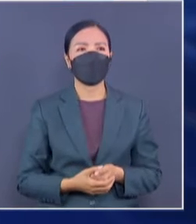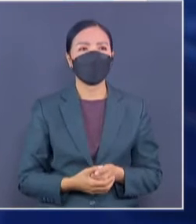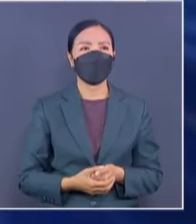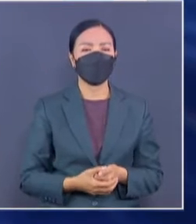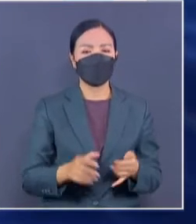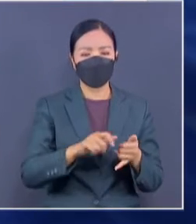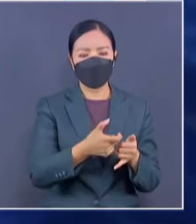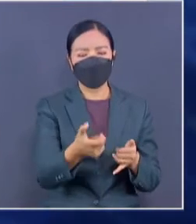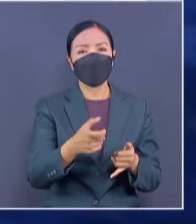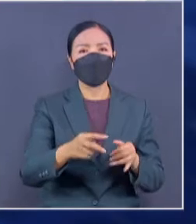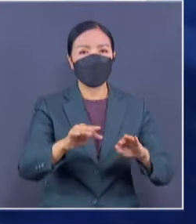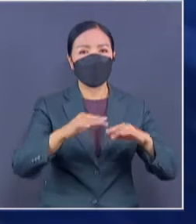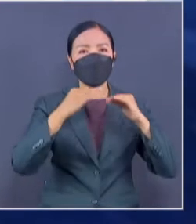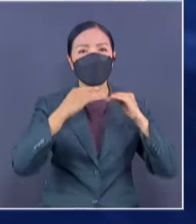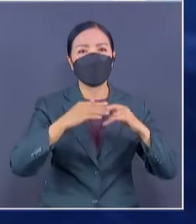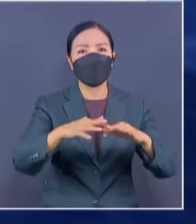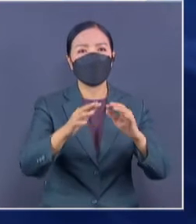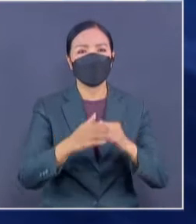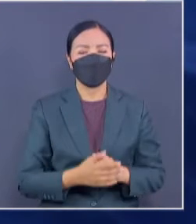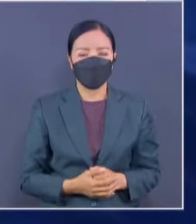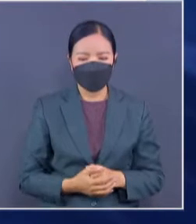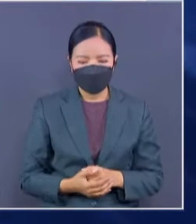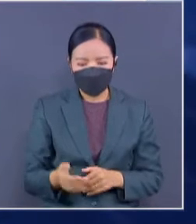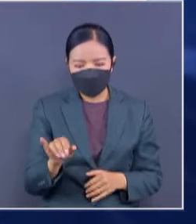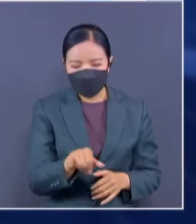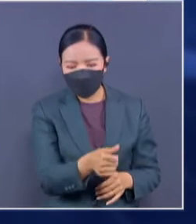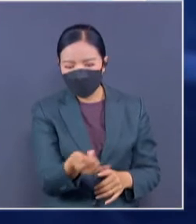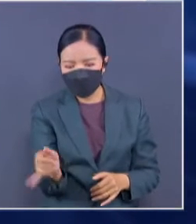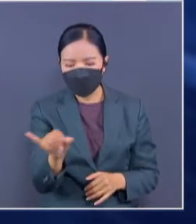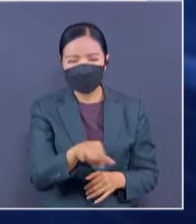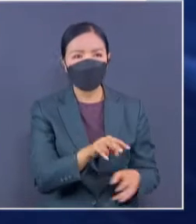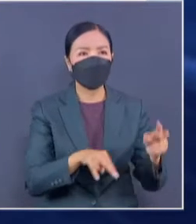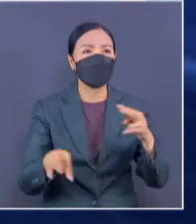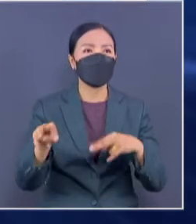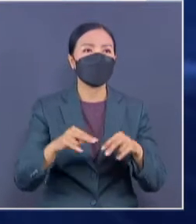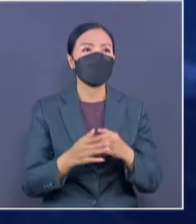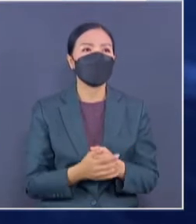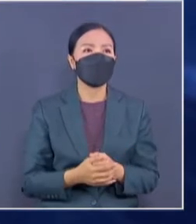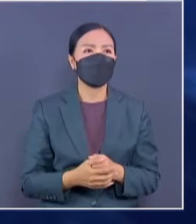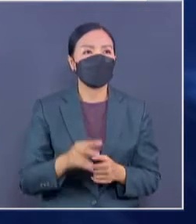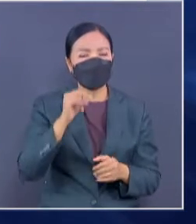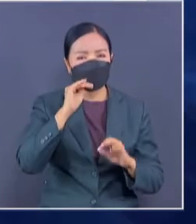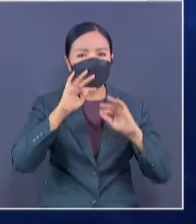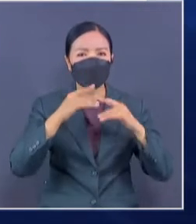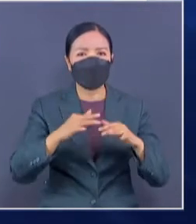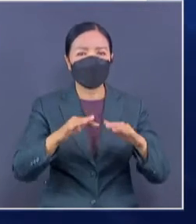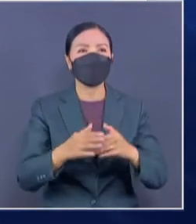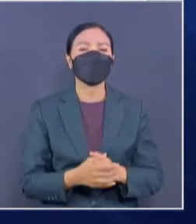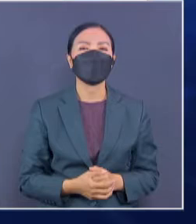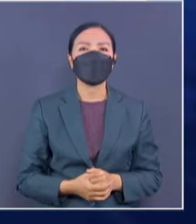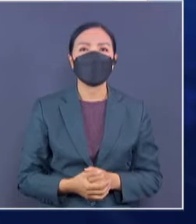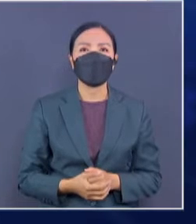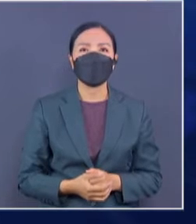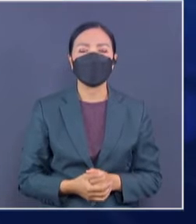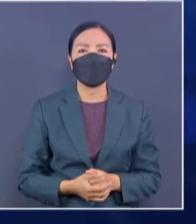ก็ล่วงหายไปเลย ครับ ทีนี้เขาบอกว่าก็ช่วยกันงมหาอยู่พักใหญ่ครับงมไปงมมาแต่มันเป็นน้ำทะเลเนี่ยผมก็คิดว่าเอ๊ะจะง